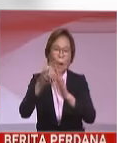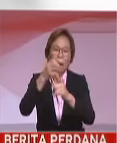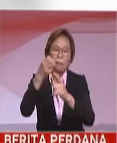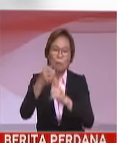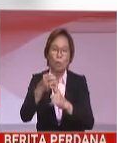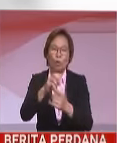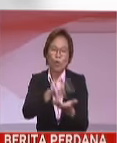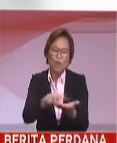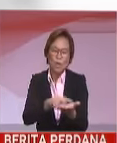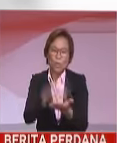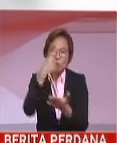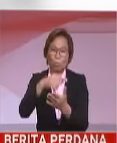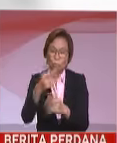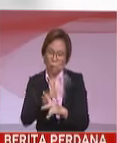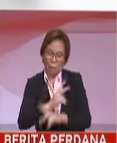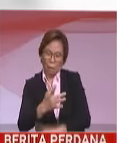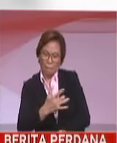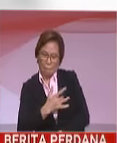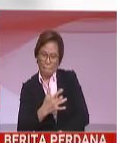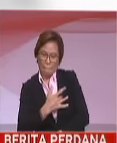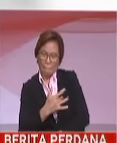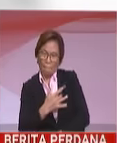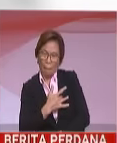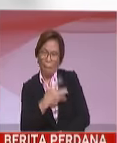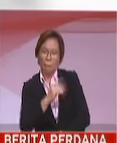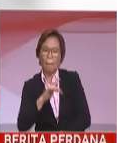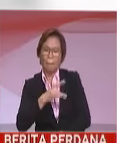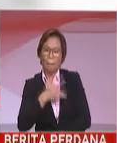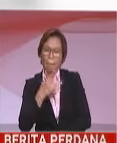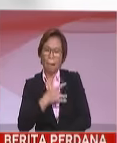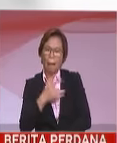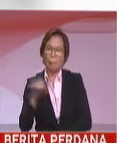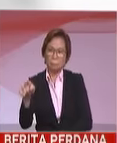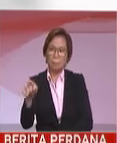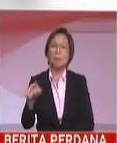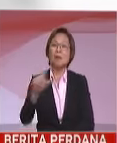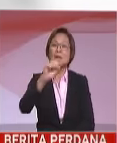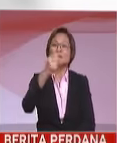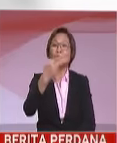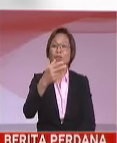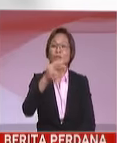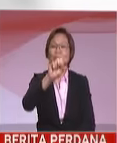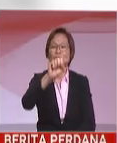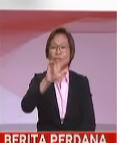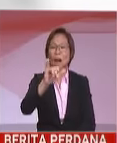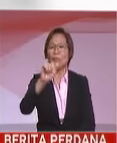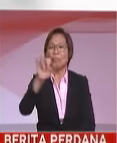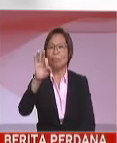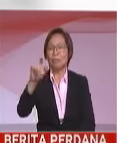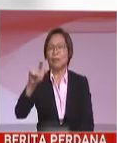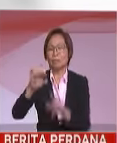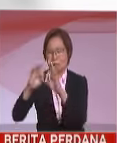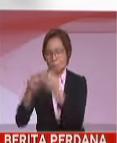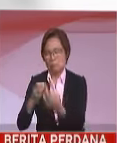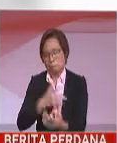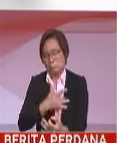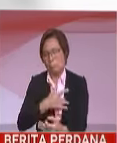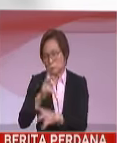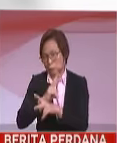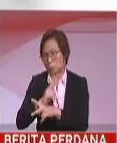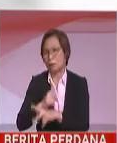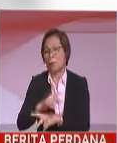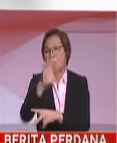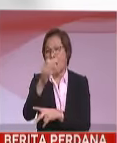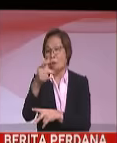atau video bagi menjaga sensitiviti dan perasaan Syafiq sekeluarga. Dalam masa sama, FAM turut